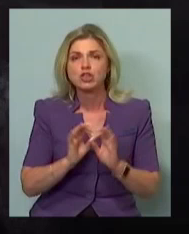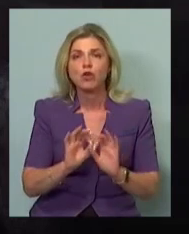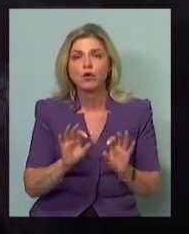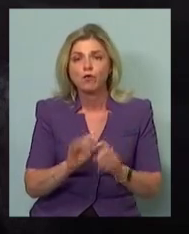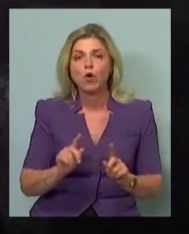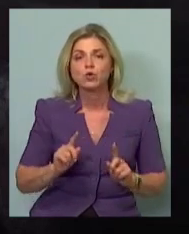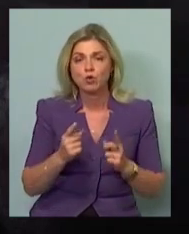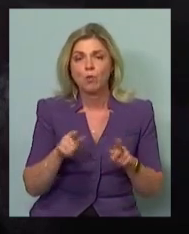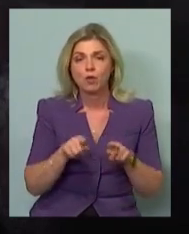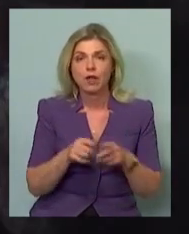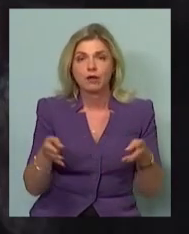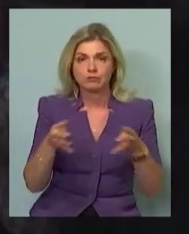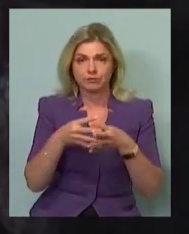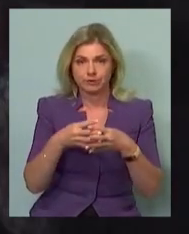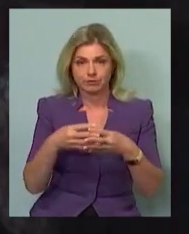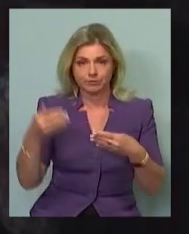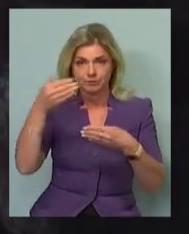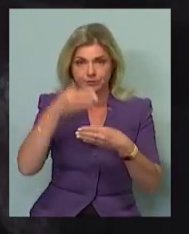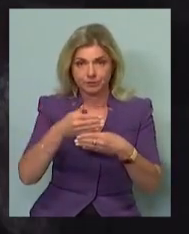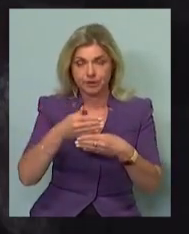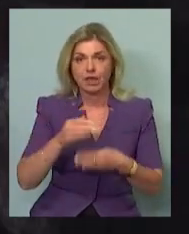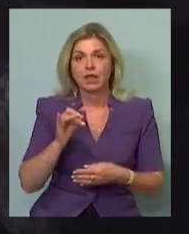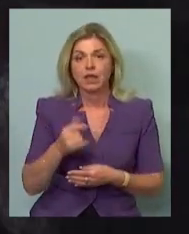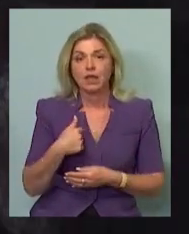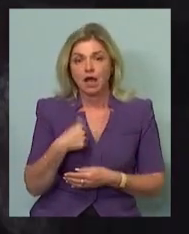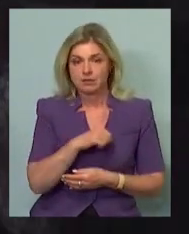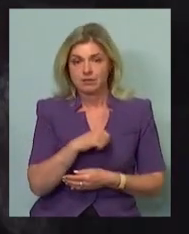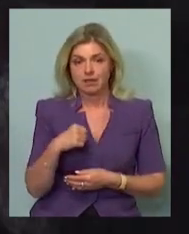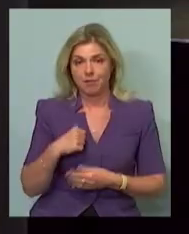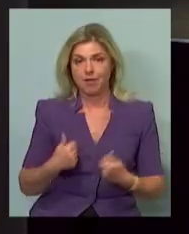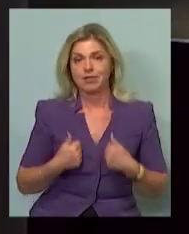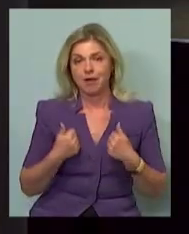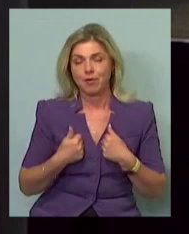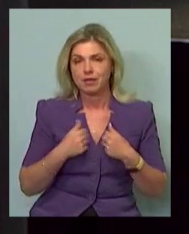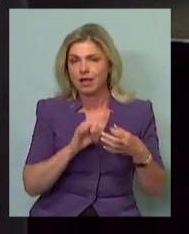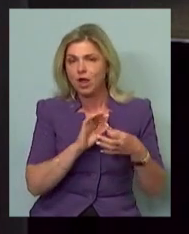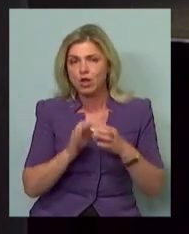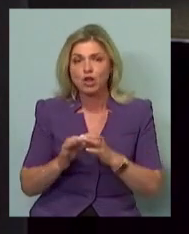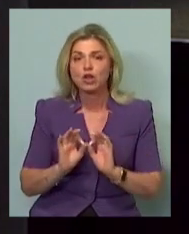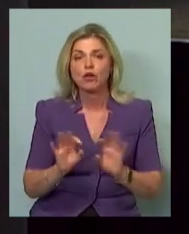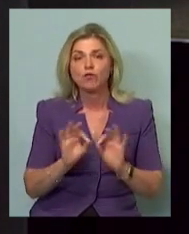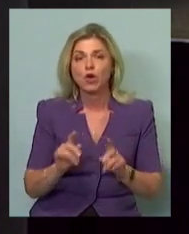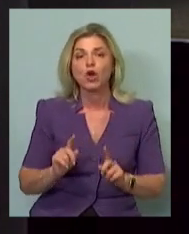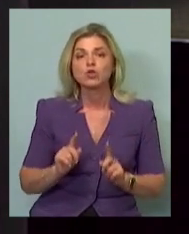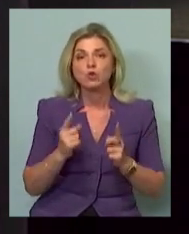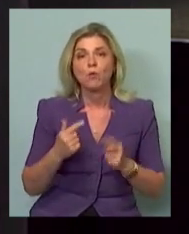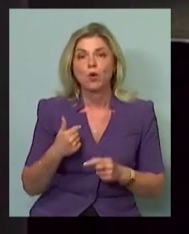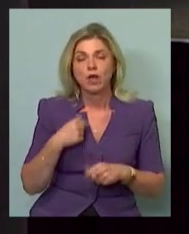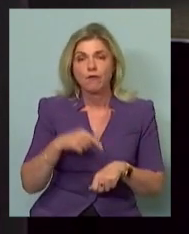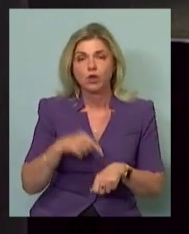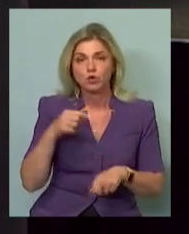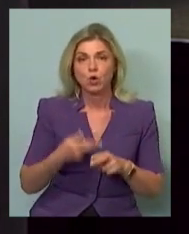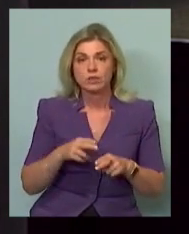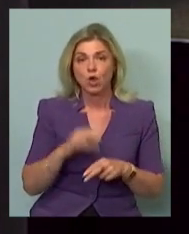чому вони так поєднані. І я, в принципі, і сам намагаюся розшифрувати, чому я відчув, що ці